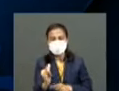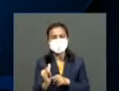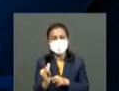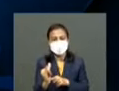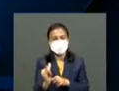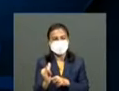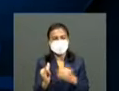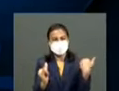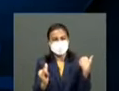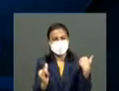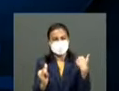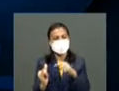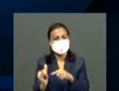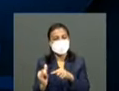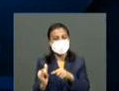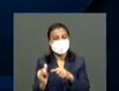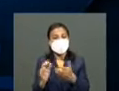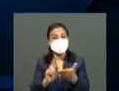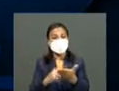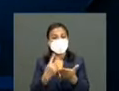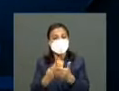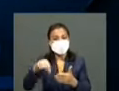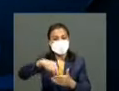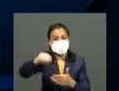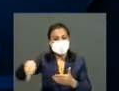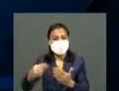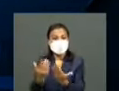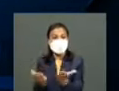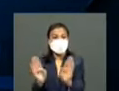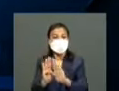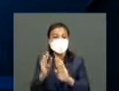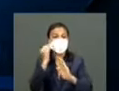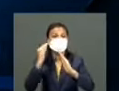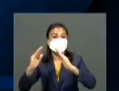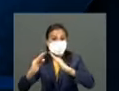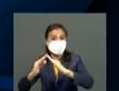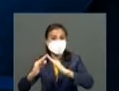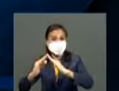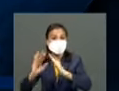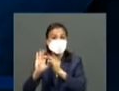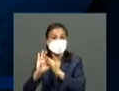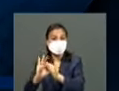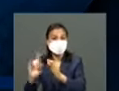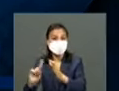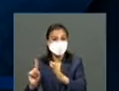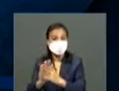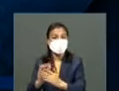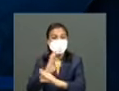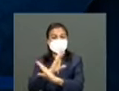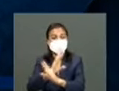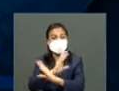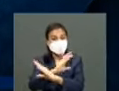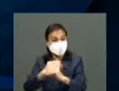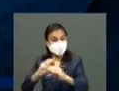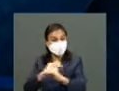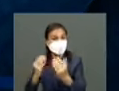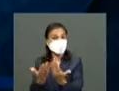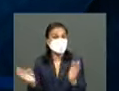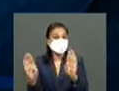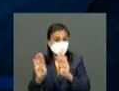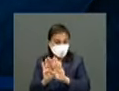ผู้ที่มีอาศัยอยู่ร่วมกับผู้ป่วยติดเตียงมีการติดเชื้อภายในครอบครัวและทำให้ผู้สูงอายุ